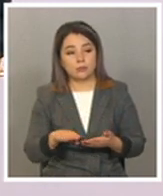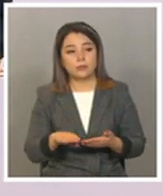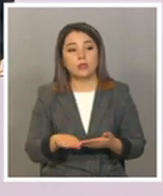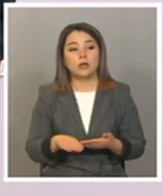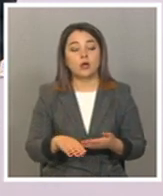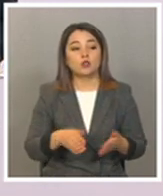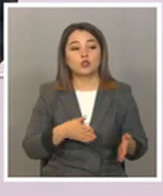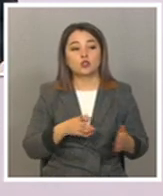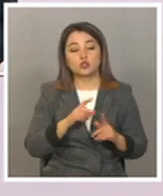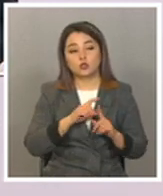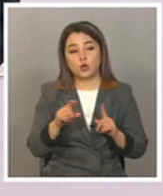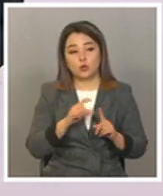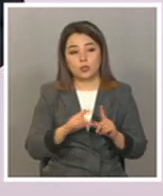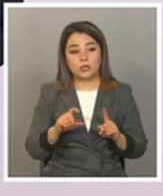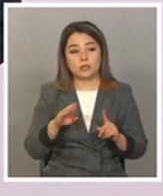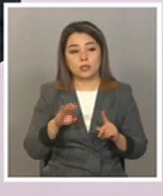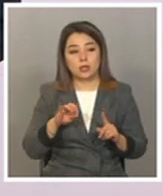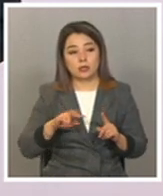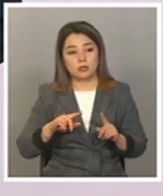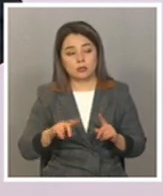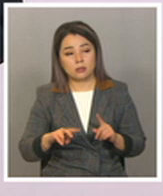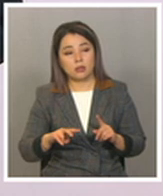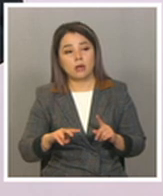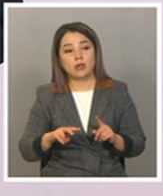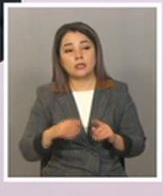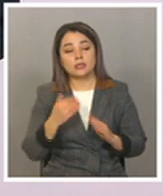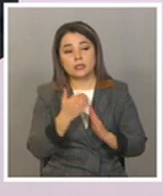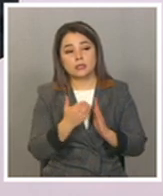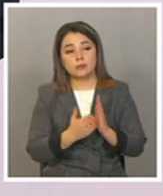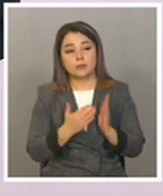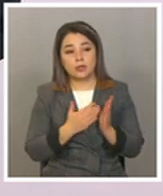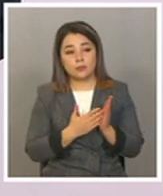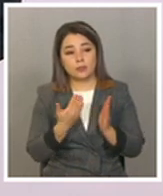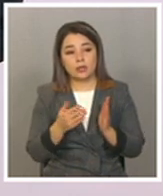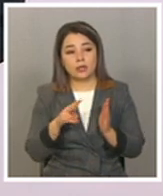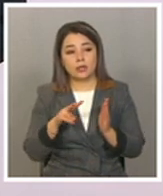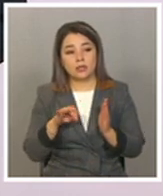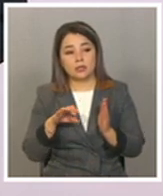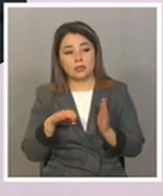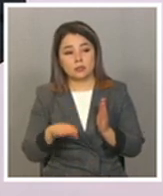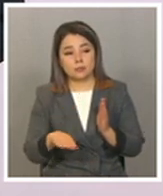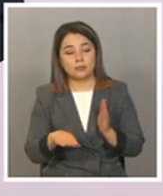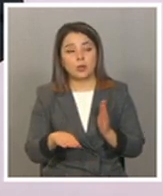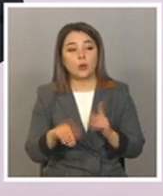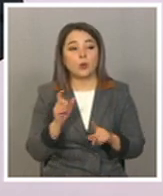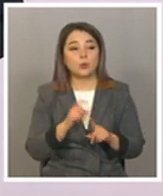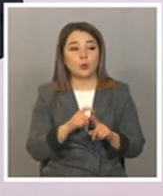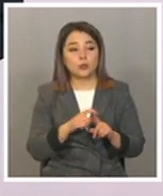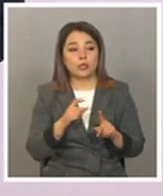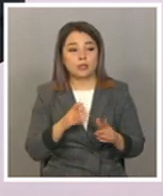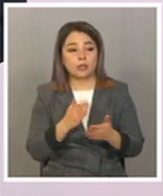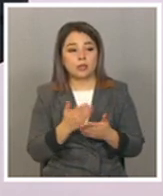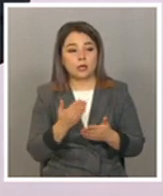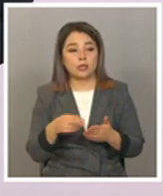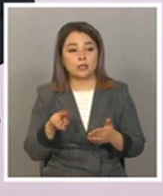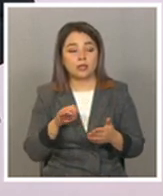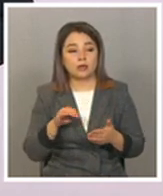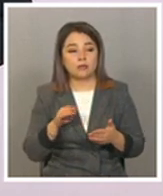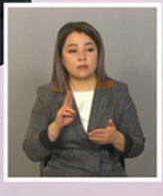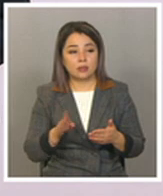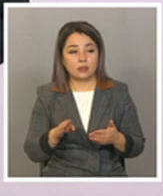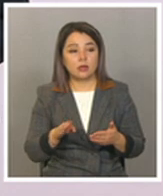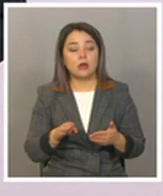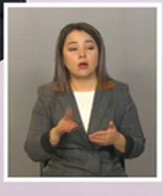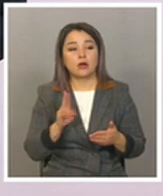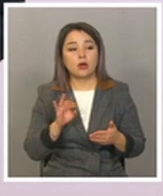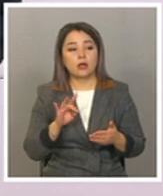жолдар – string, тізімдер – list, сөздіктер – дикт,